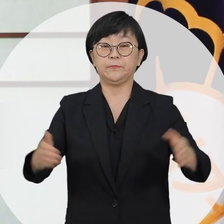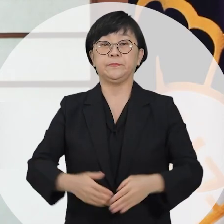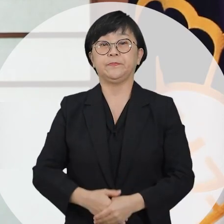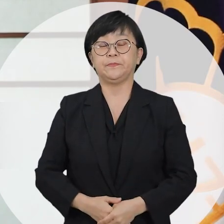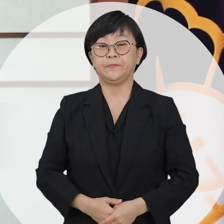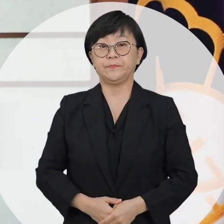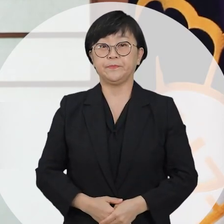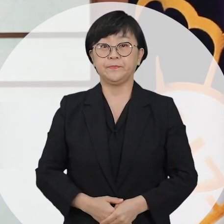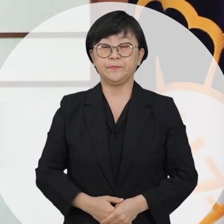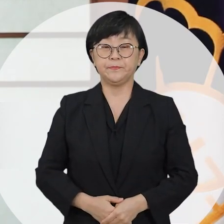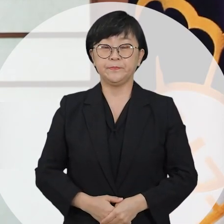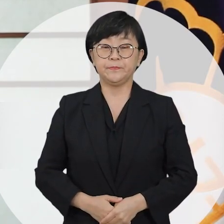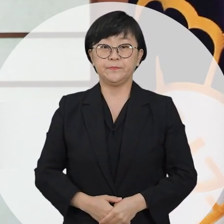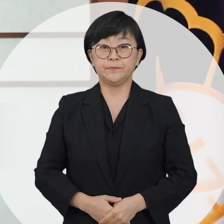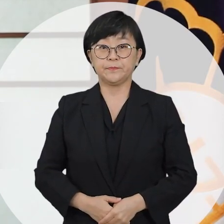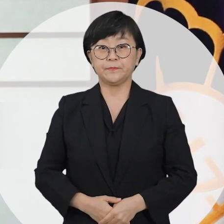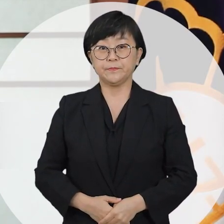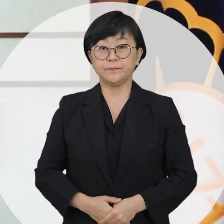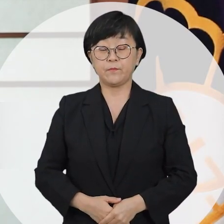시작됩니다.